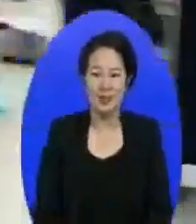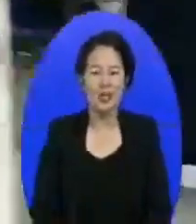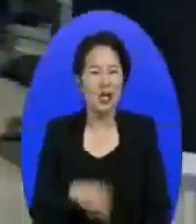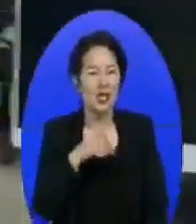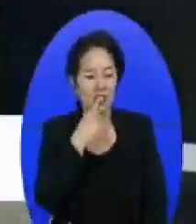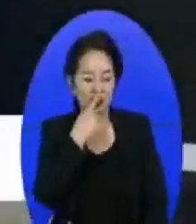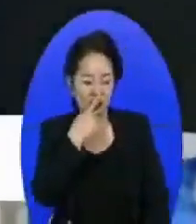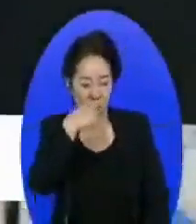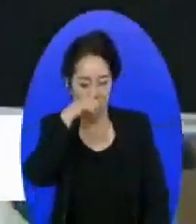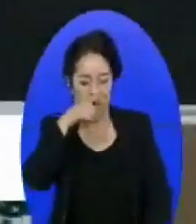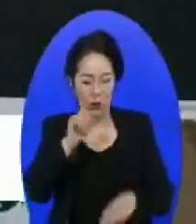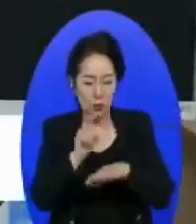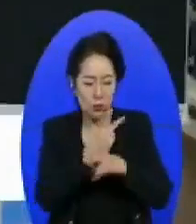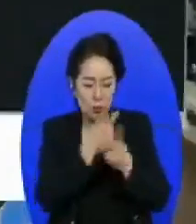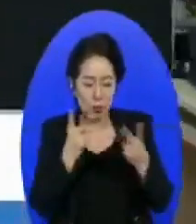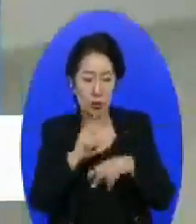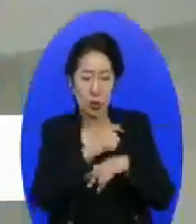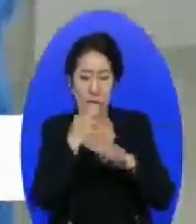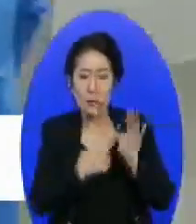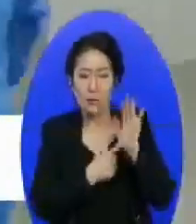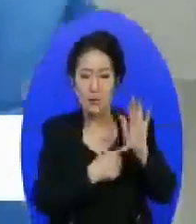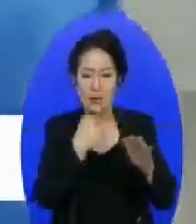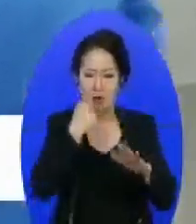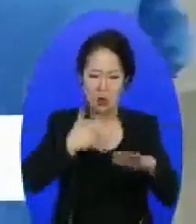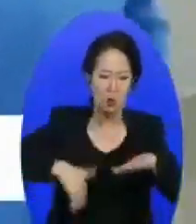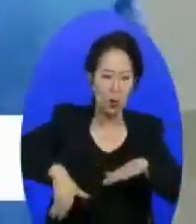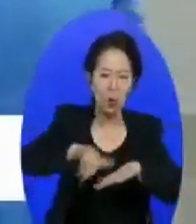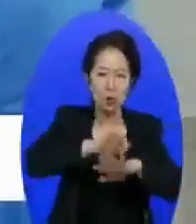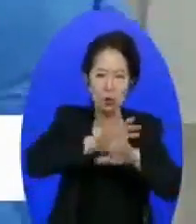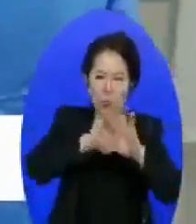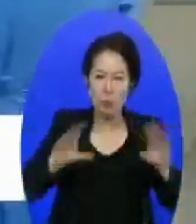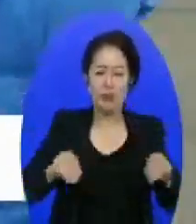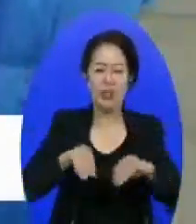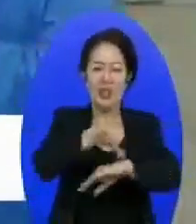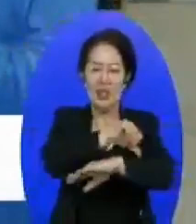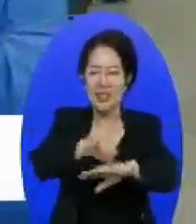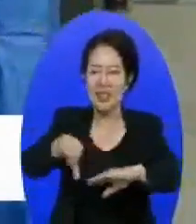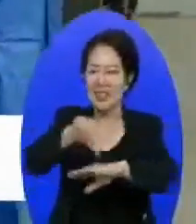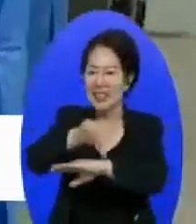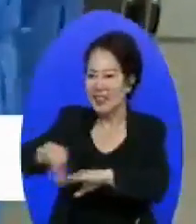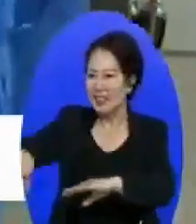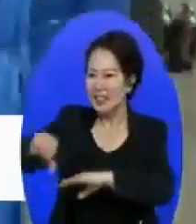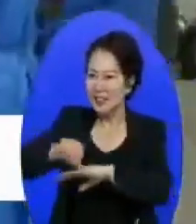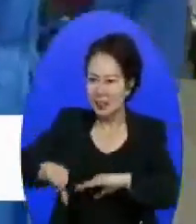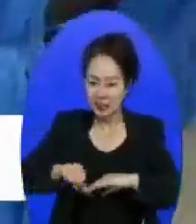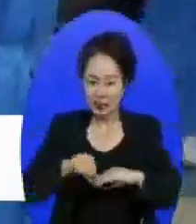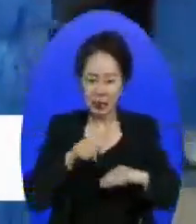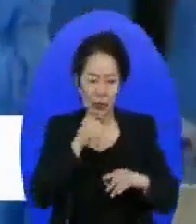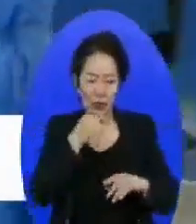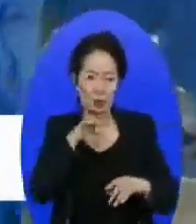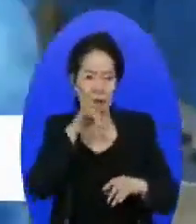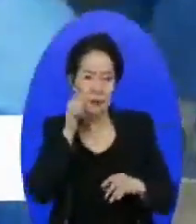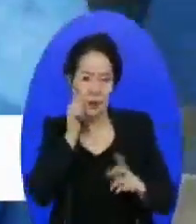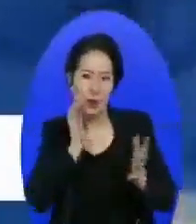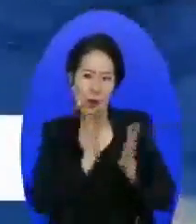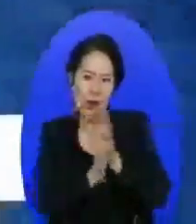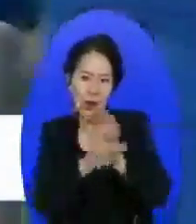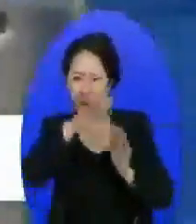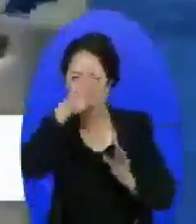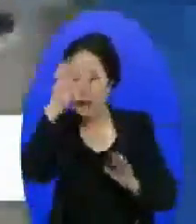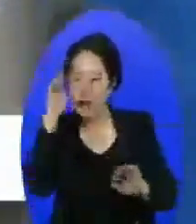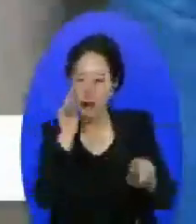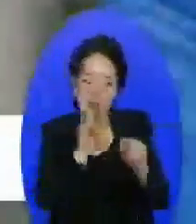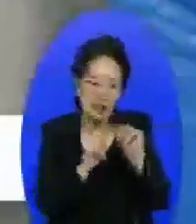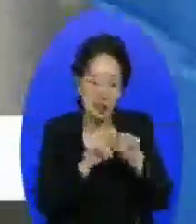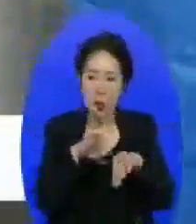Хятадын эрүүл мэндийн үндэсний хороо өнөөдөр өгсөн мэдээллээр Хятад улс даяар хилийн шалган нэвтрүүлэх бүх нэгж зорчигчдийн биеийн халууныг хэмжих, халдвар